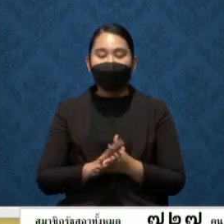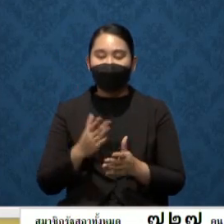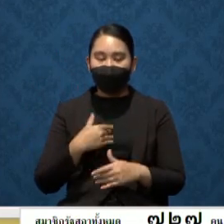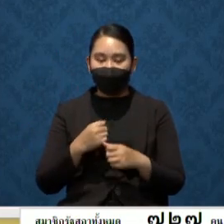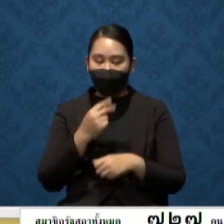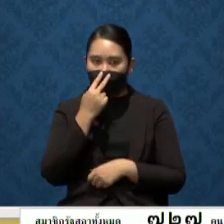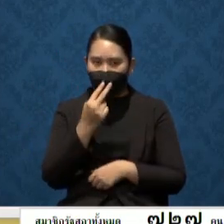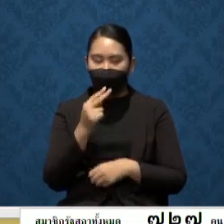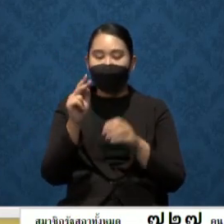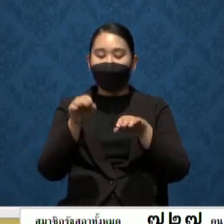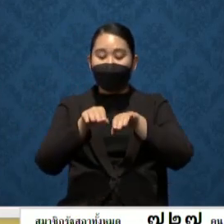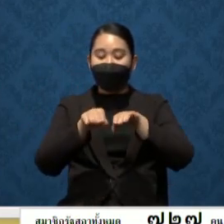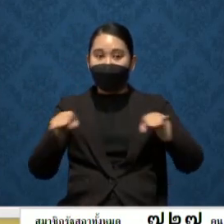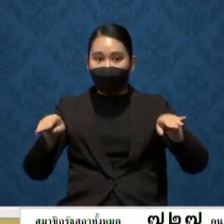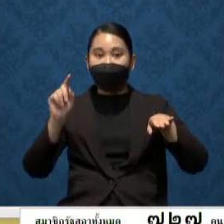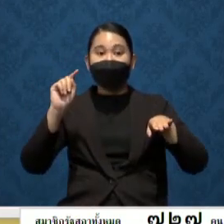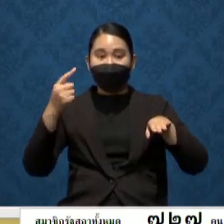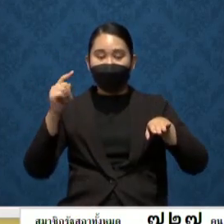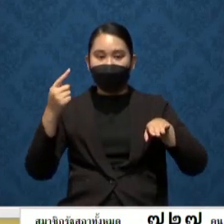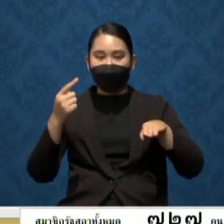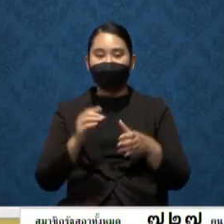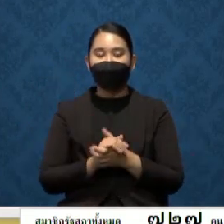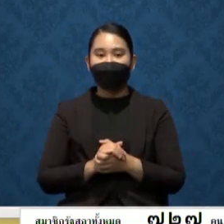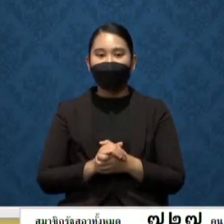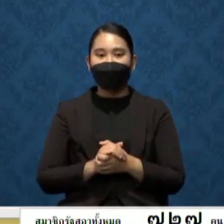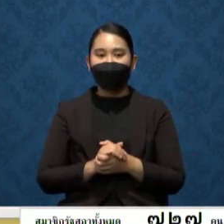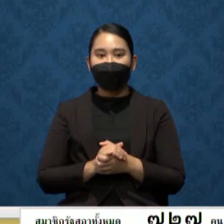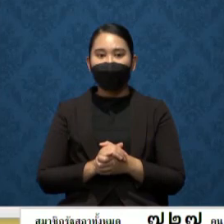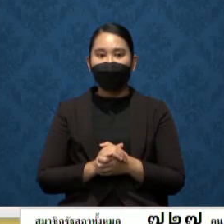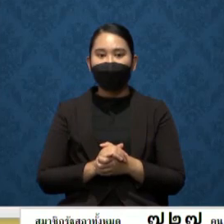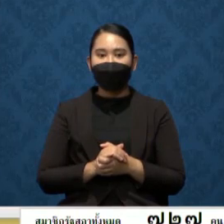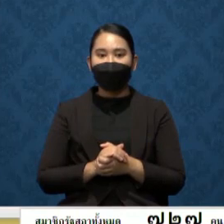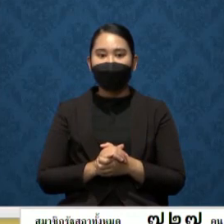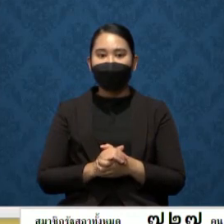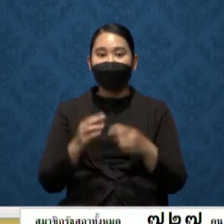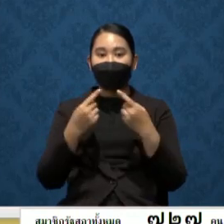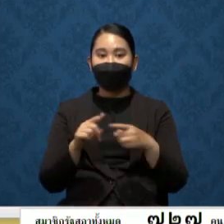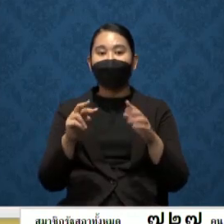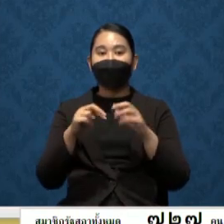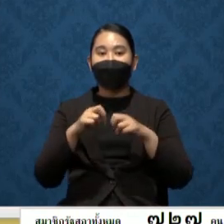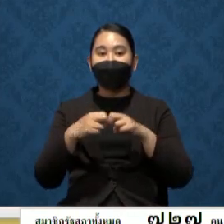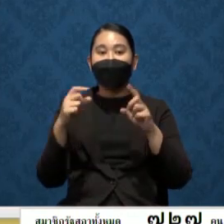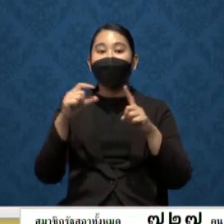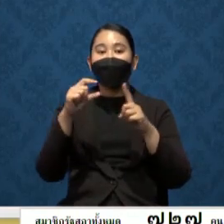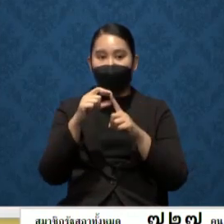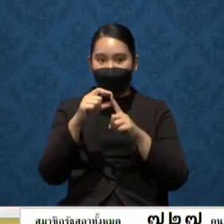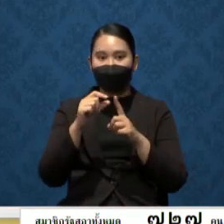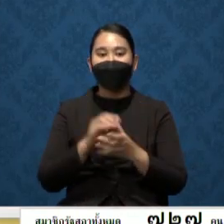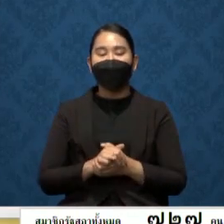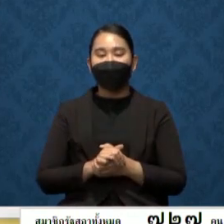พยายามที่จะสร้างกฎเกณฑ์ใหม่เหล่านี้ขึ้นมานะครับแต่มันก็ไม่ติดหรือคำไอ้เรื่องของการยกเว้นเนี่ยนะครับ